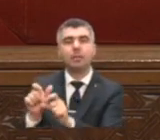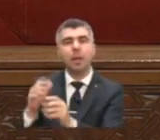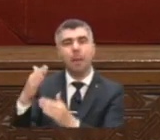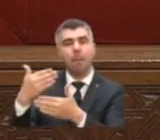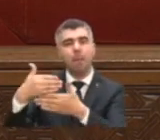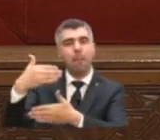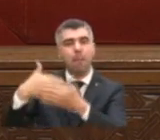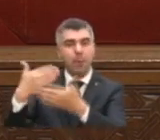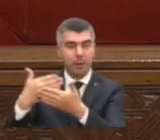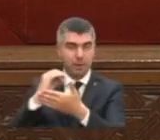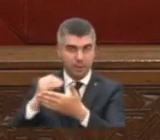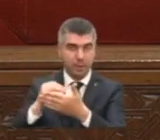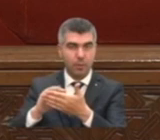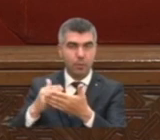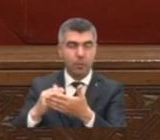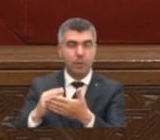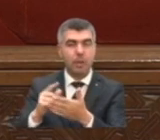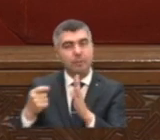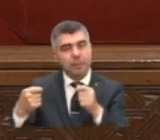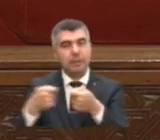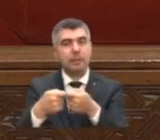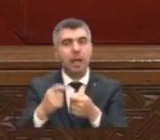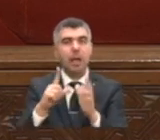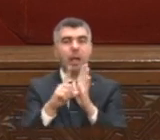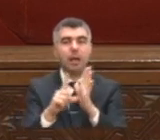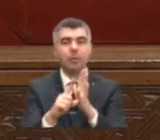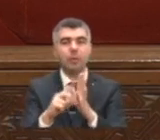وفقا للمقتضيات ديال المادة 33 من المرسوم رقم